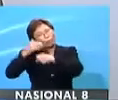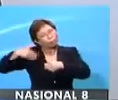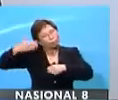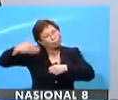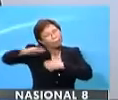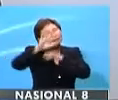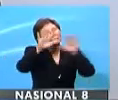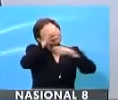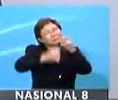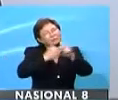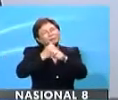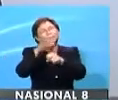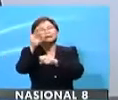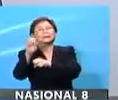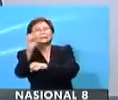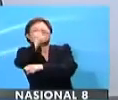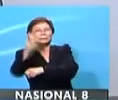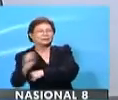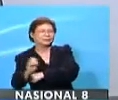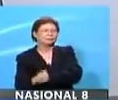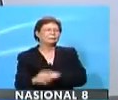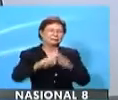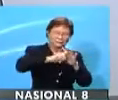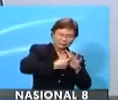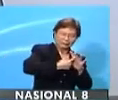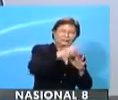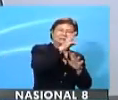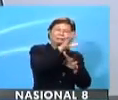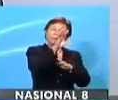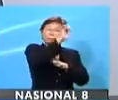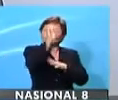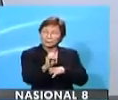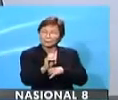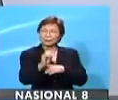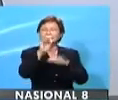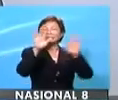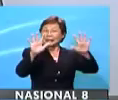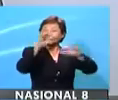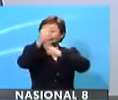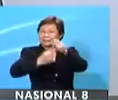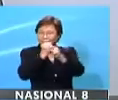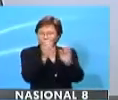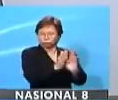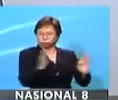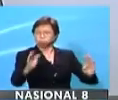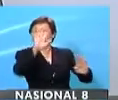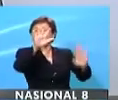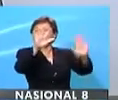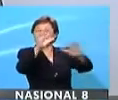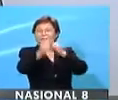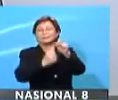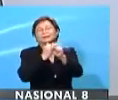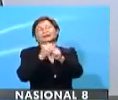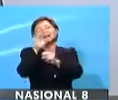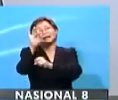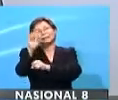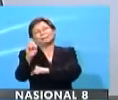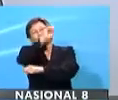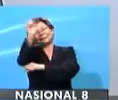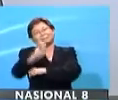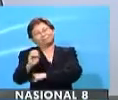duration. Yeah, but entry into force 65%. In 10 years, 10 years, 8 years. 10 years. 10 years will be 80%. Yeah.